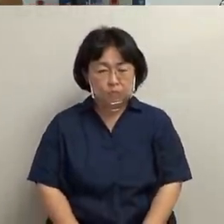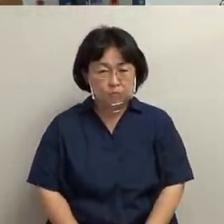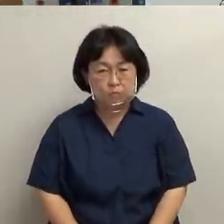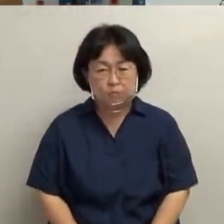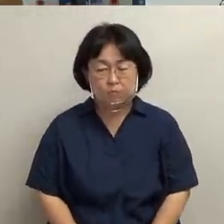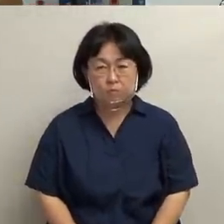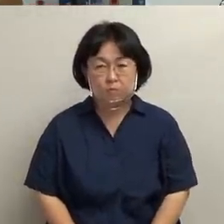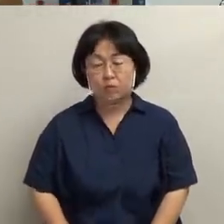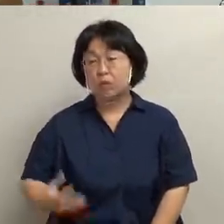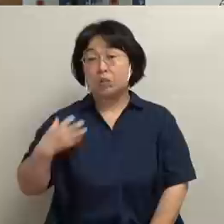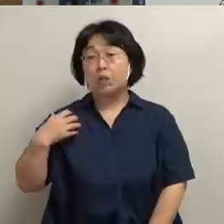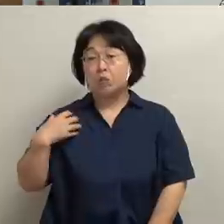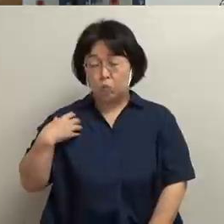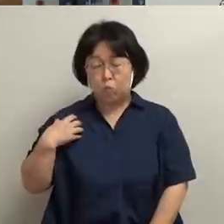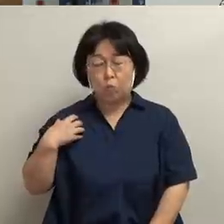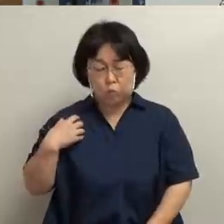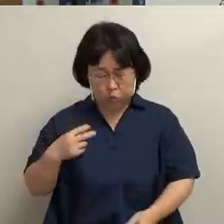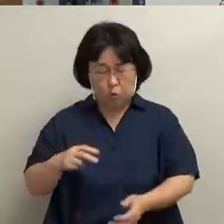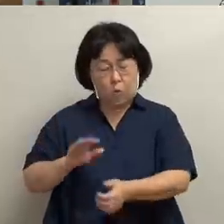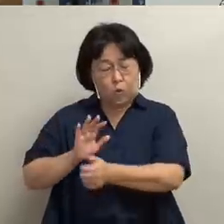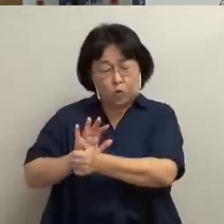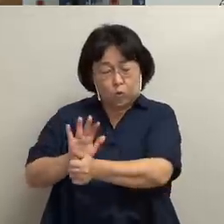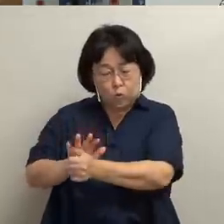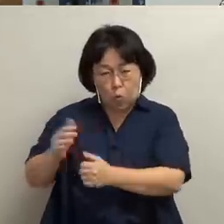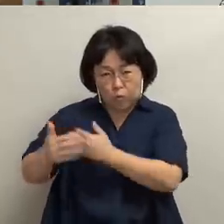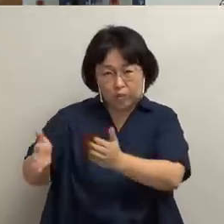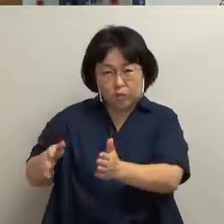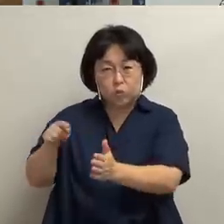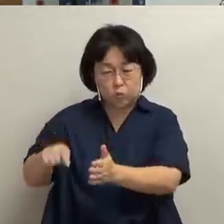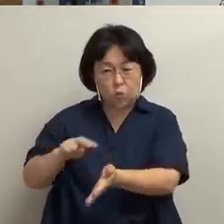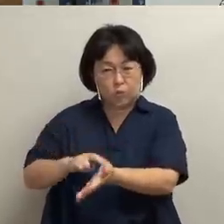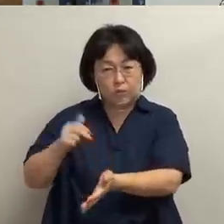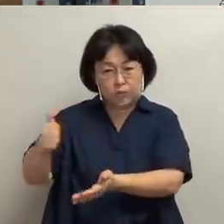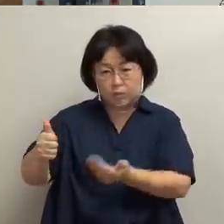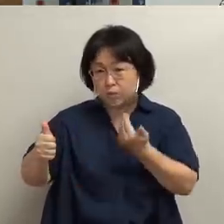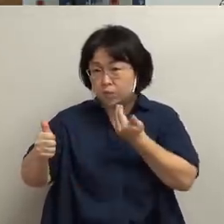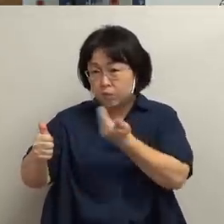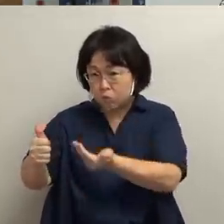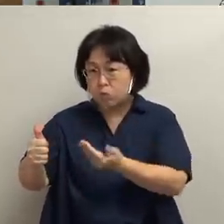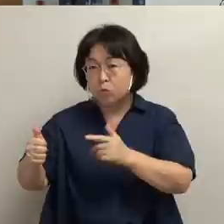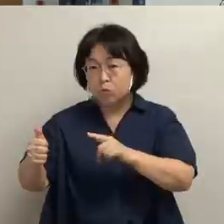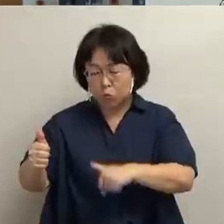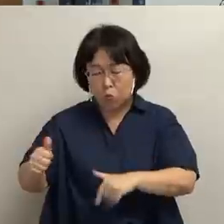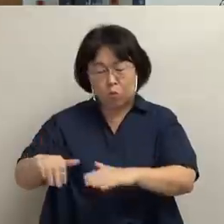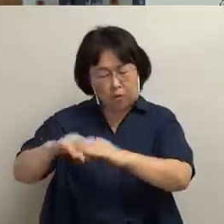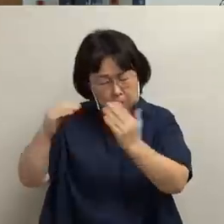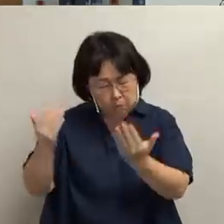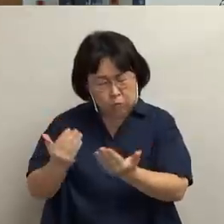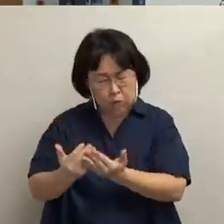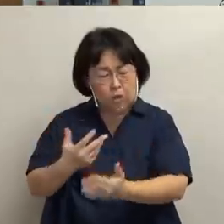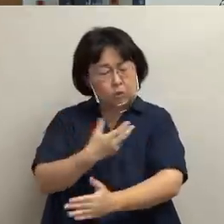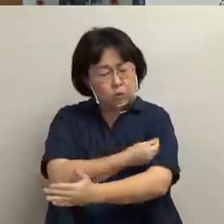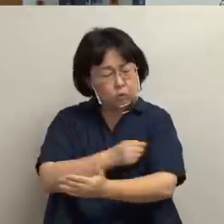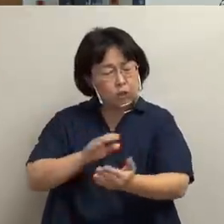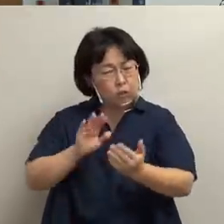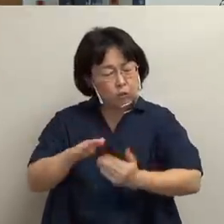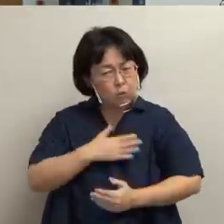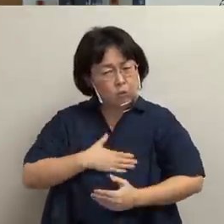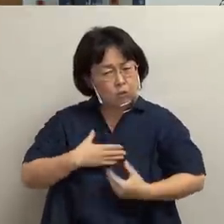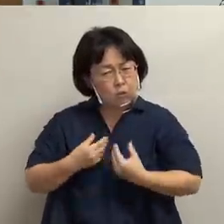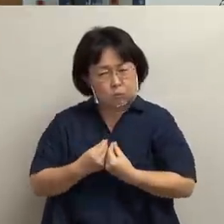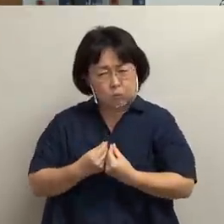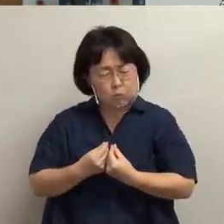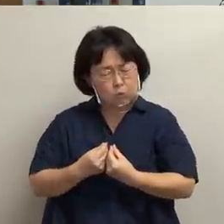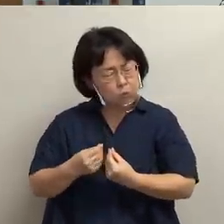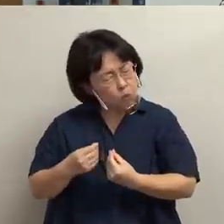担当なぁのを救護室の医師の方にお聞きしますとまぁ全てがその反応に起因するものでは